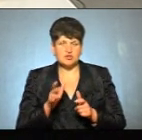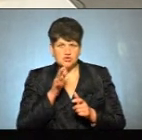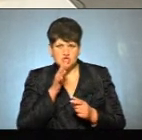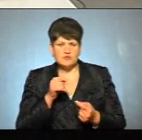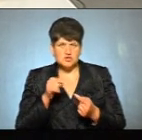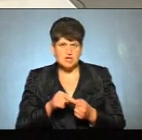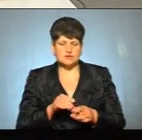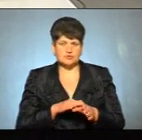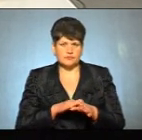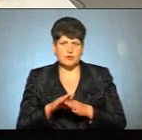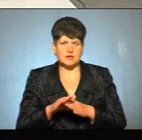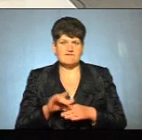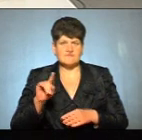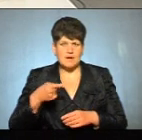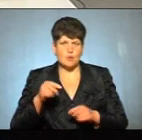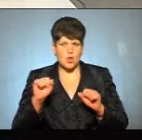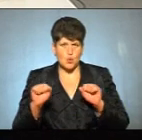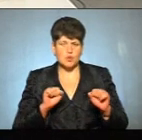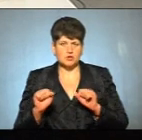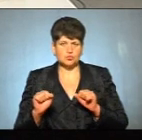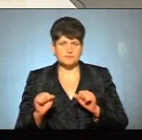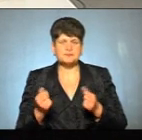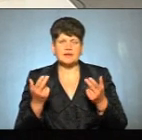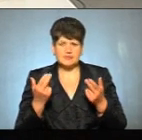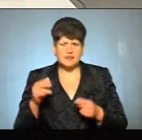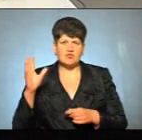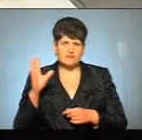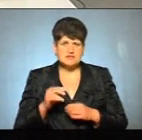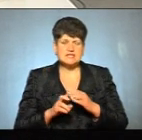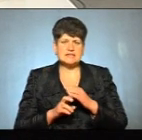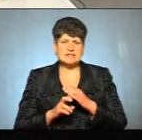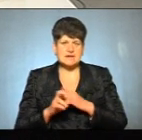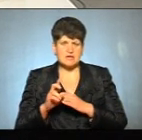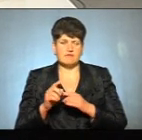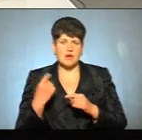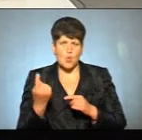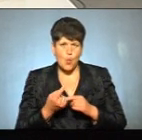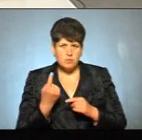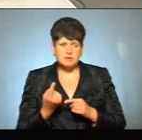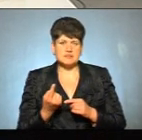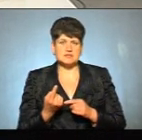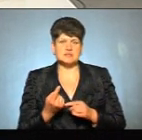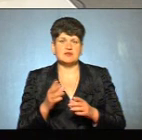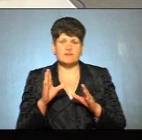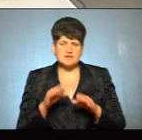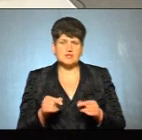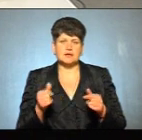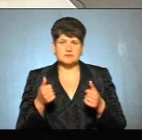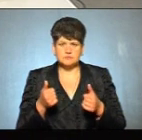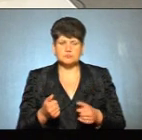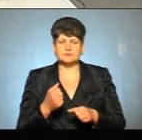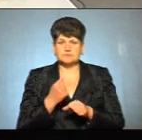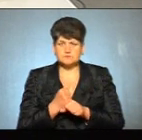на всі вимоги уряду? Так, всі церкви області відреагували досить вчасно, гарно,